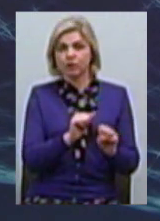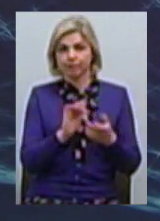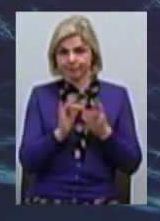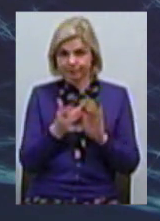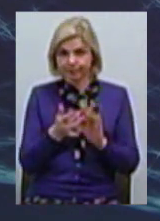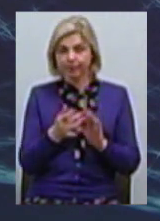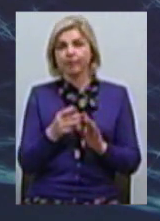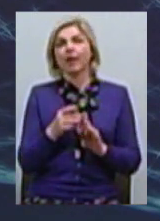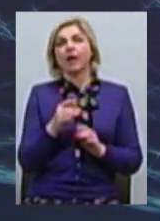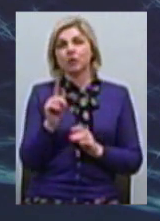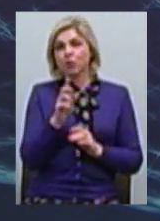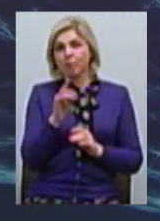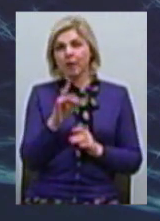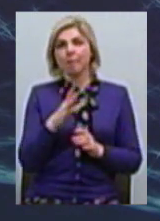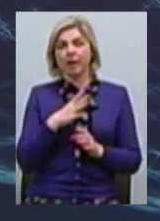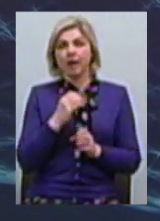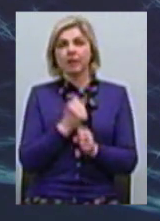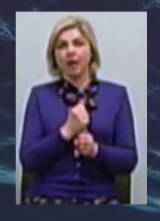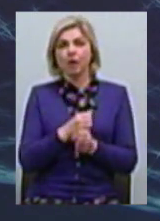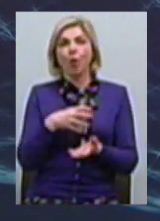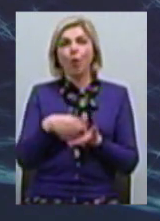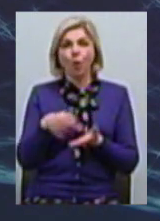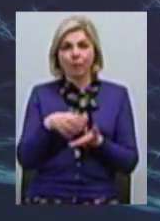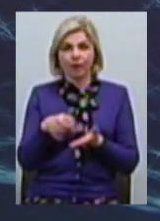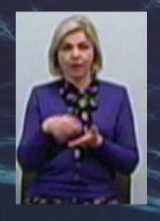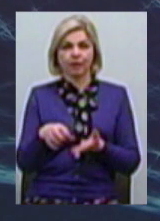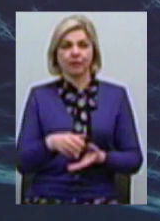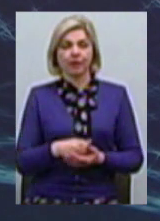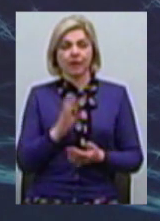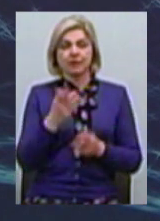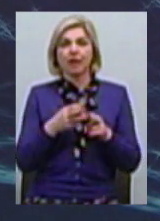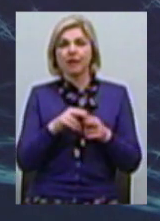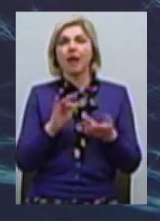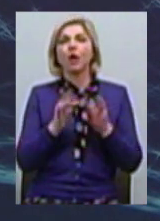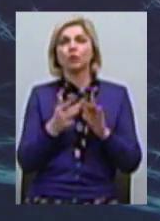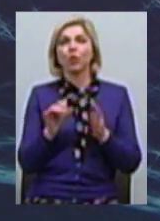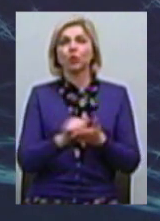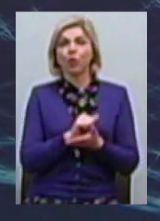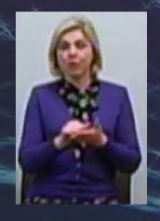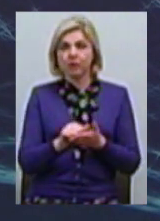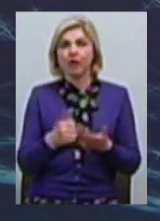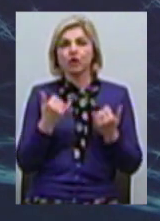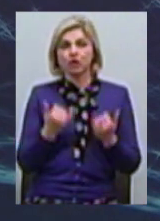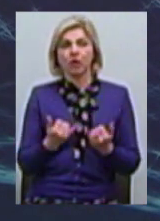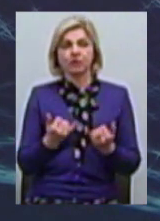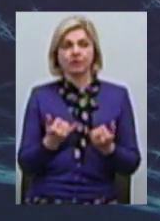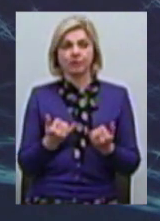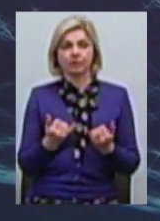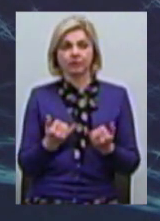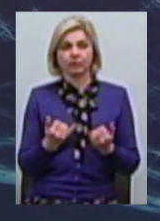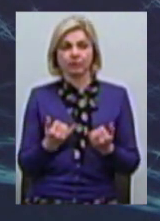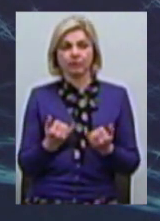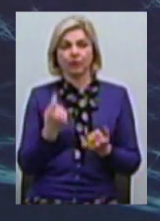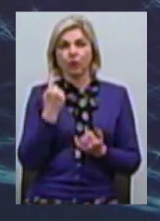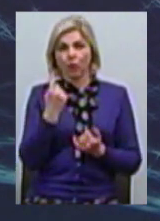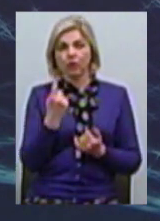чтобы постоянно делались копии с этих электронных документов. Сейчас у нас, кстати, один из